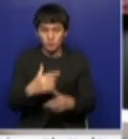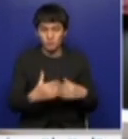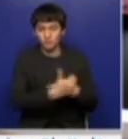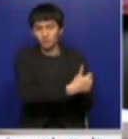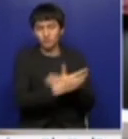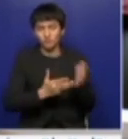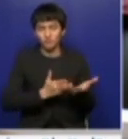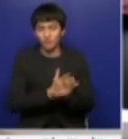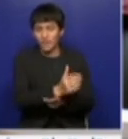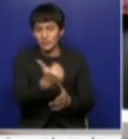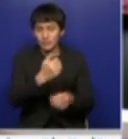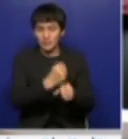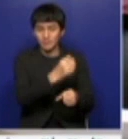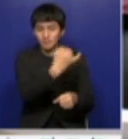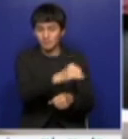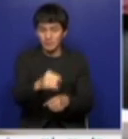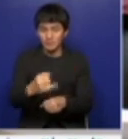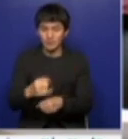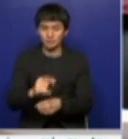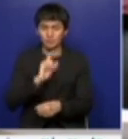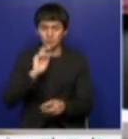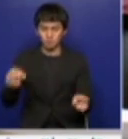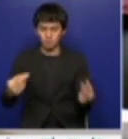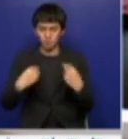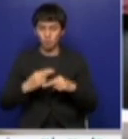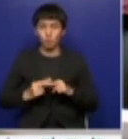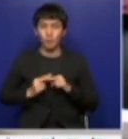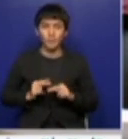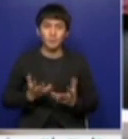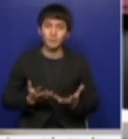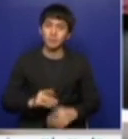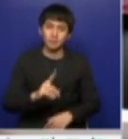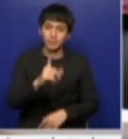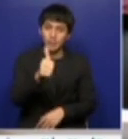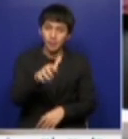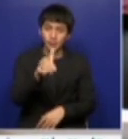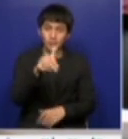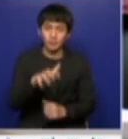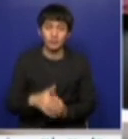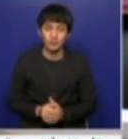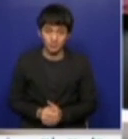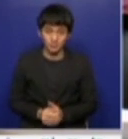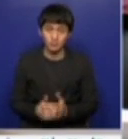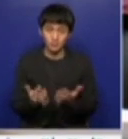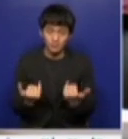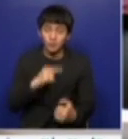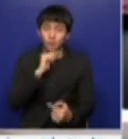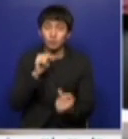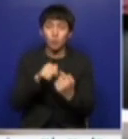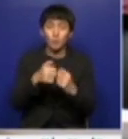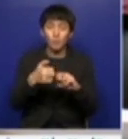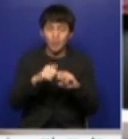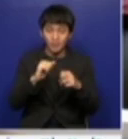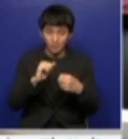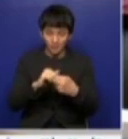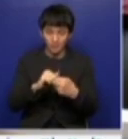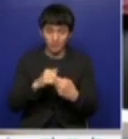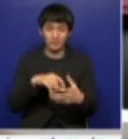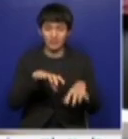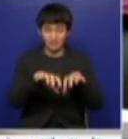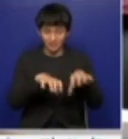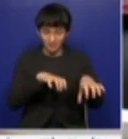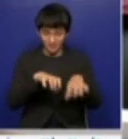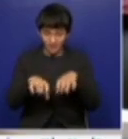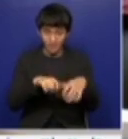ผู้กระทำผิดโดยไม่มองมาที่ตัวเองด้วยเขาได้จริงครับการบอกว่ามีปัญหาสำคัญในการไปหาในการแผ่นดิน